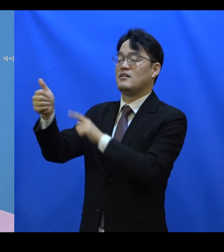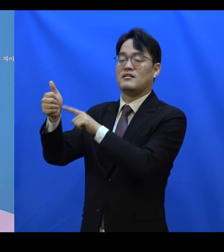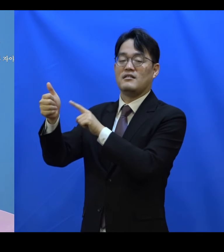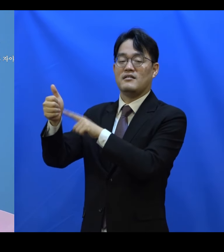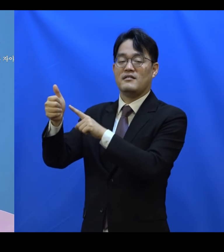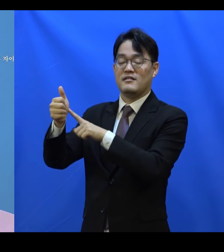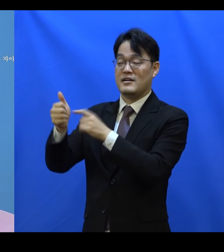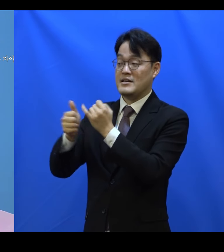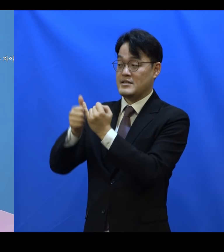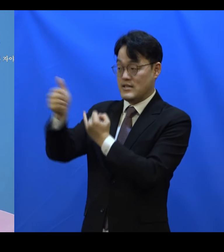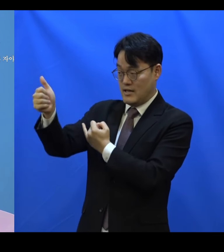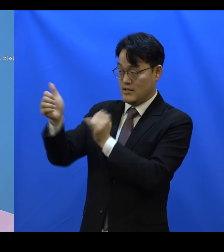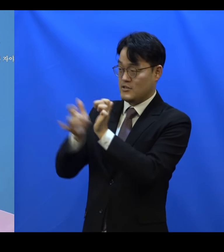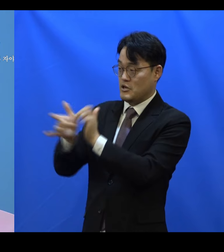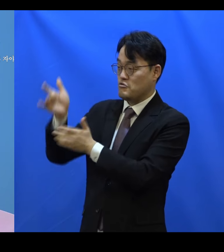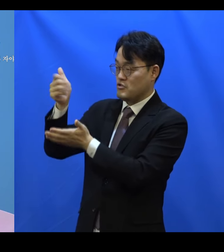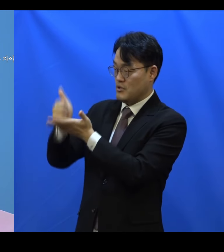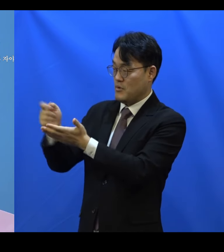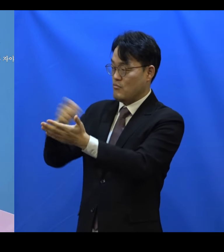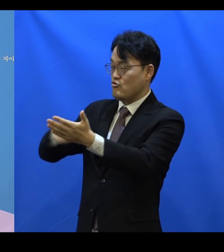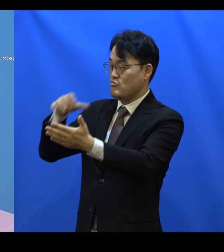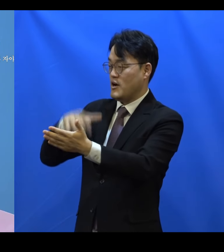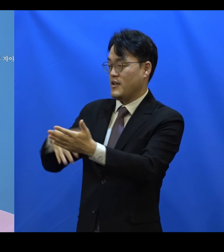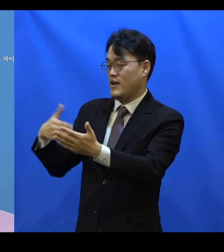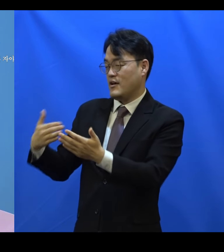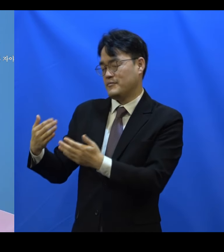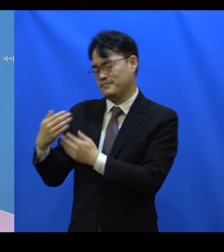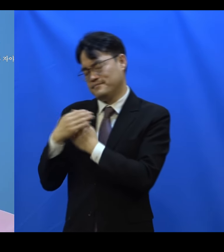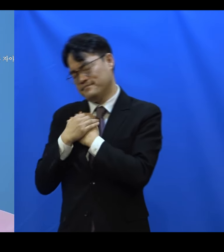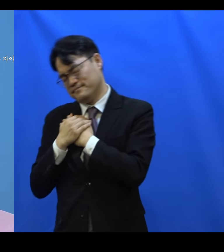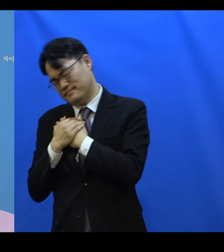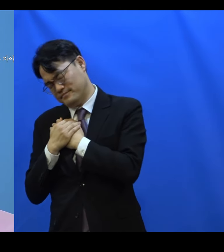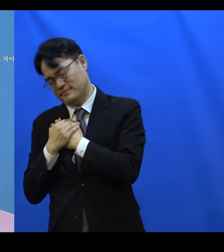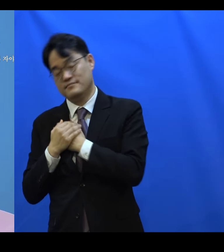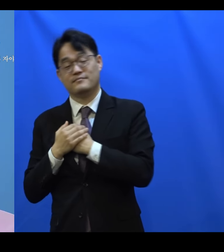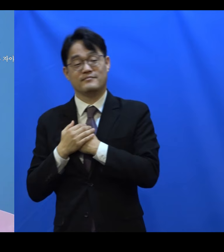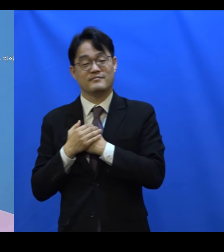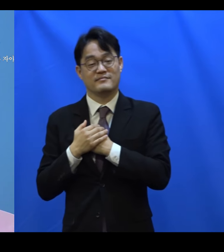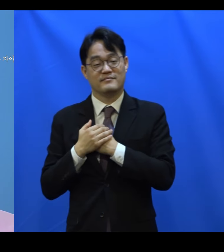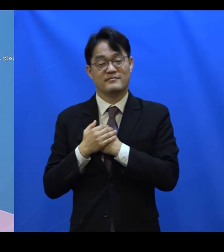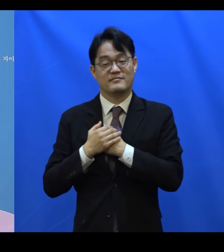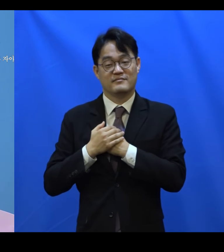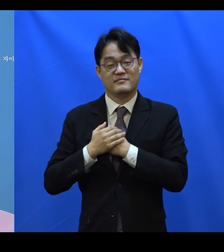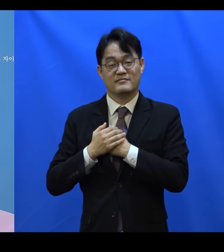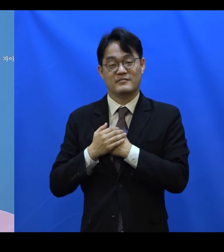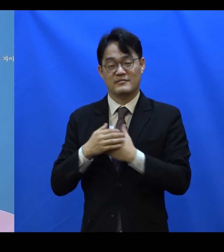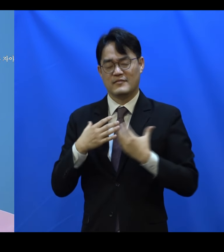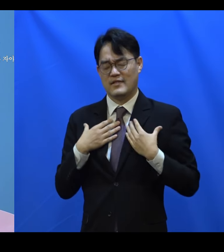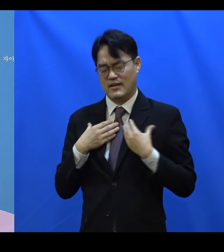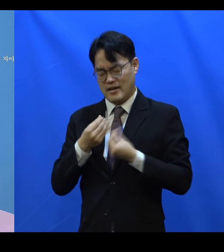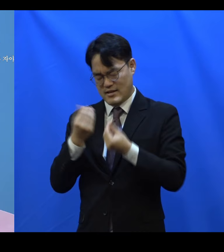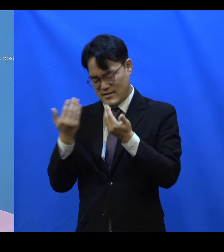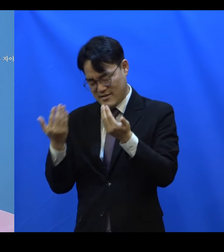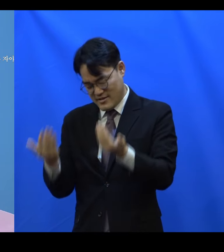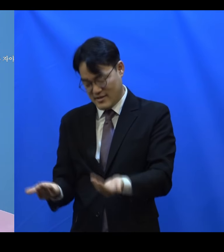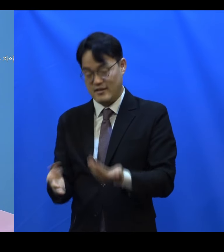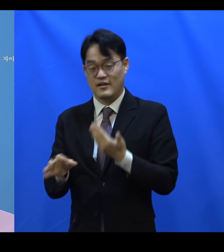그분의 품 안에 안기세요. 그때는 아무것도 하지 않아도 돼요. 안식할 줄 아는 사람이 사역도